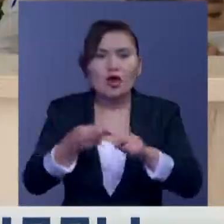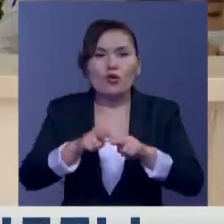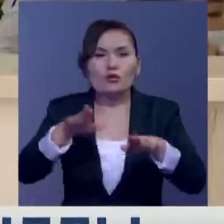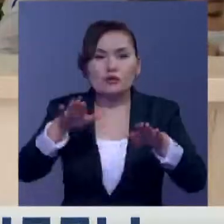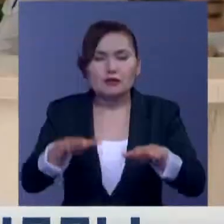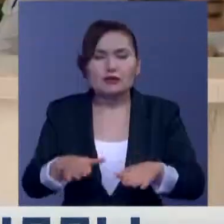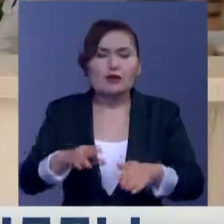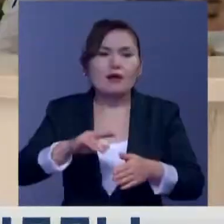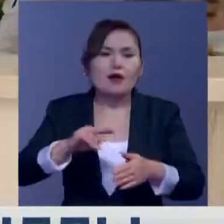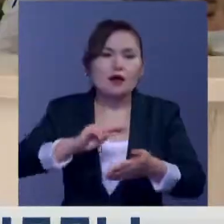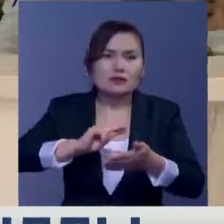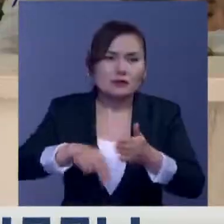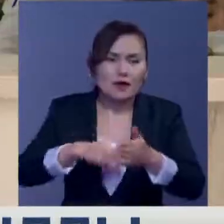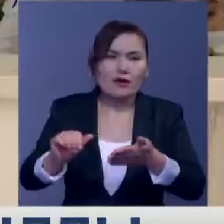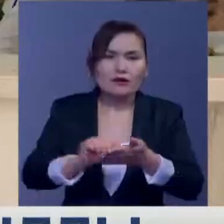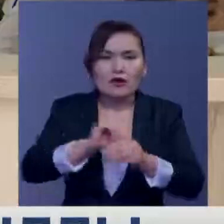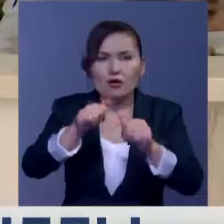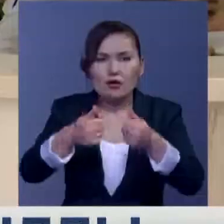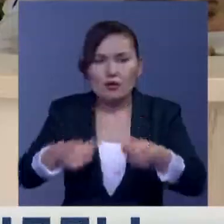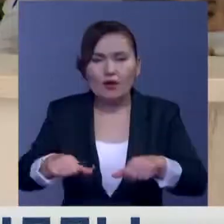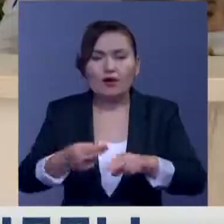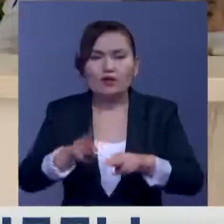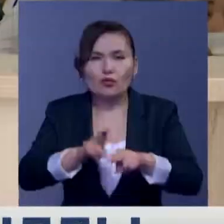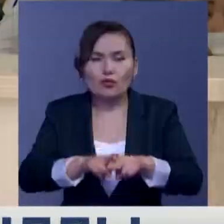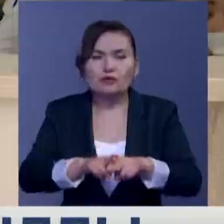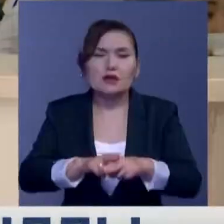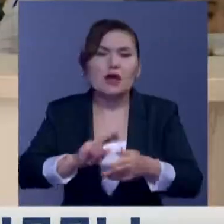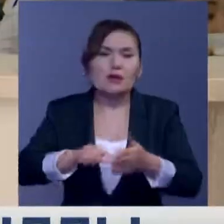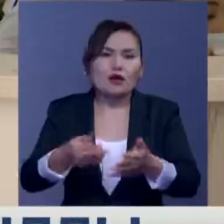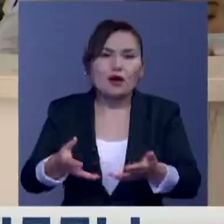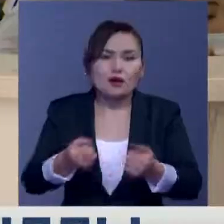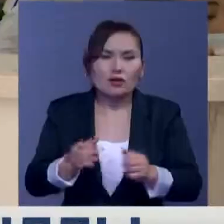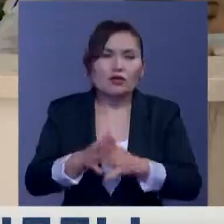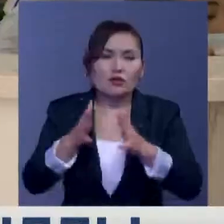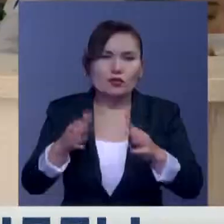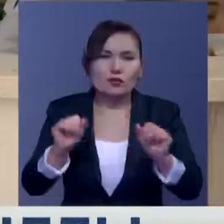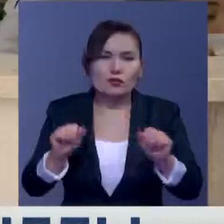барлық құжаттарымызды, анықтамаларымызды осы жерден алуға мүмкіндік туып отыр.